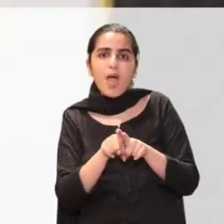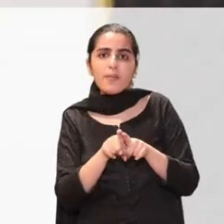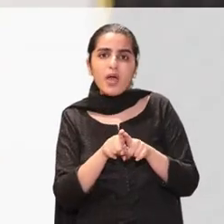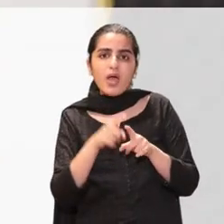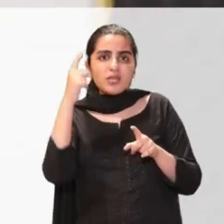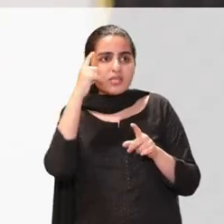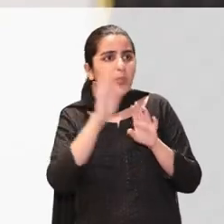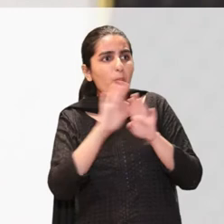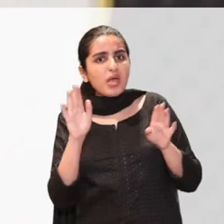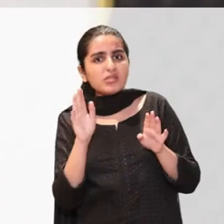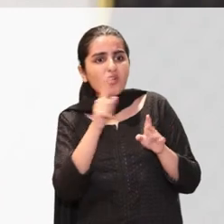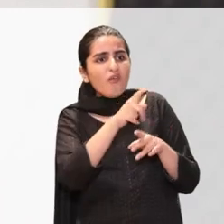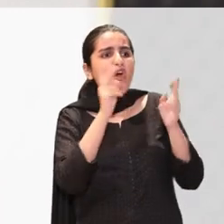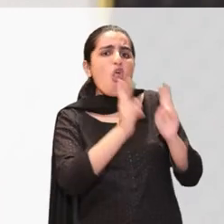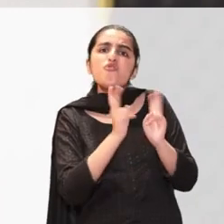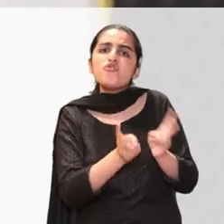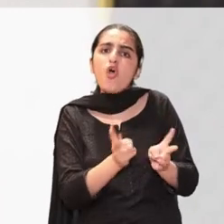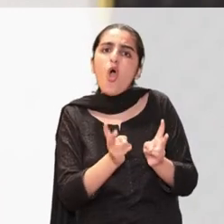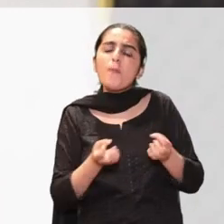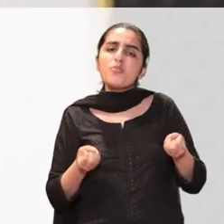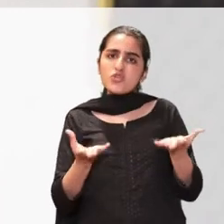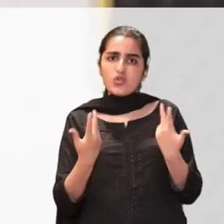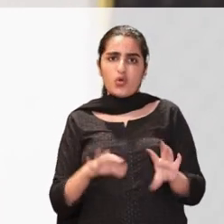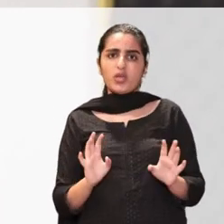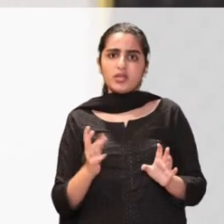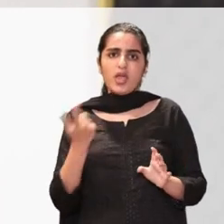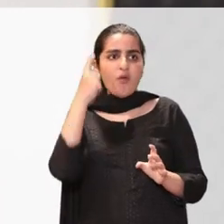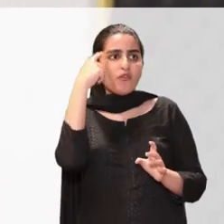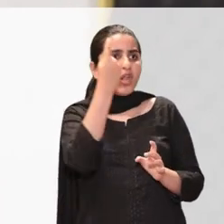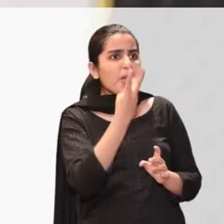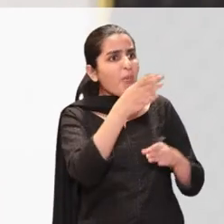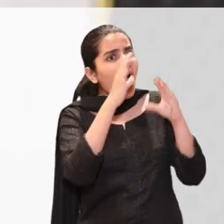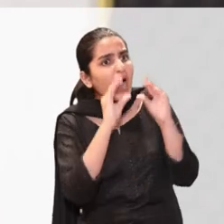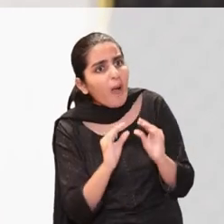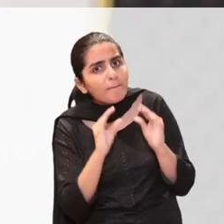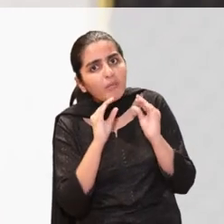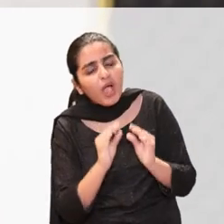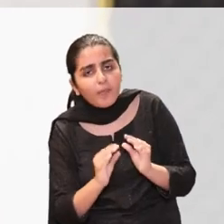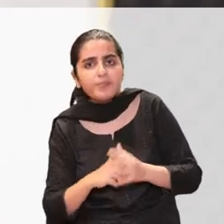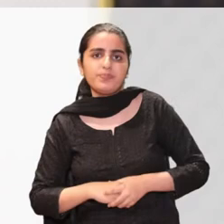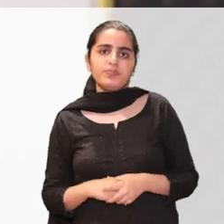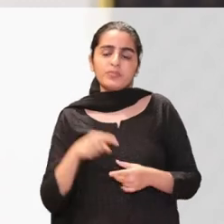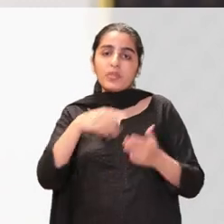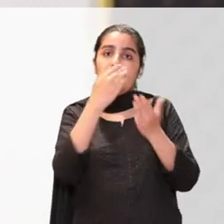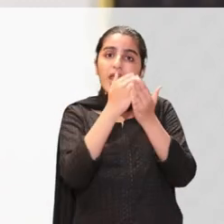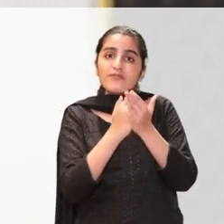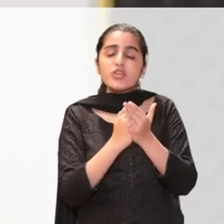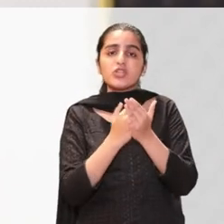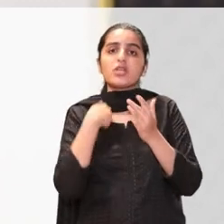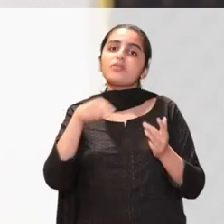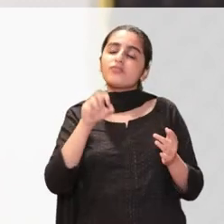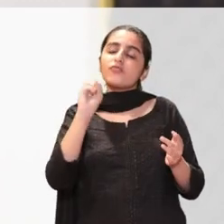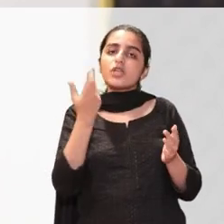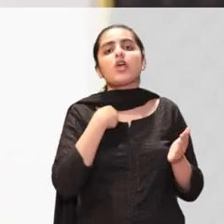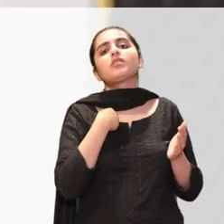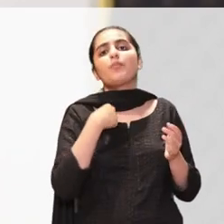इंफॉर्मेशन के लिए काम करें और 512 मुझे लगता था कि मैं सब क्राइम रिपोर्टर